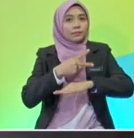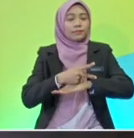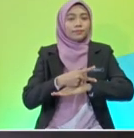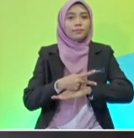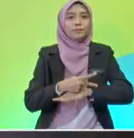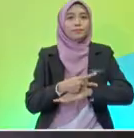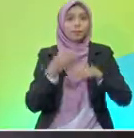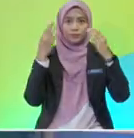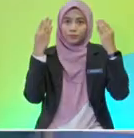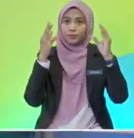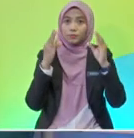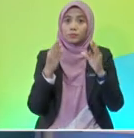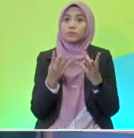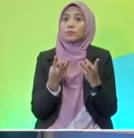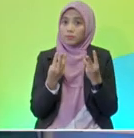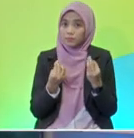kita